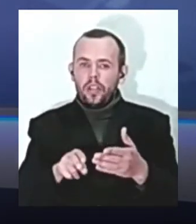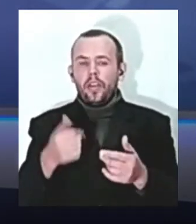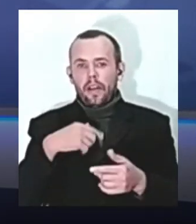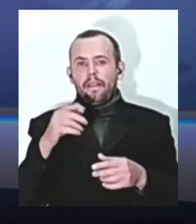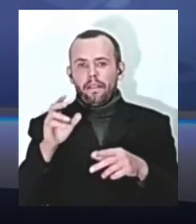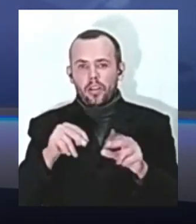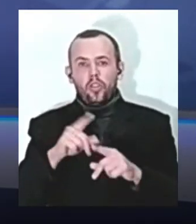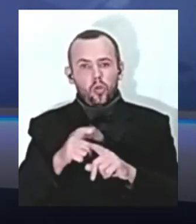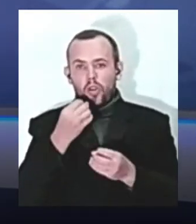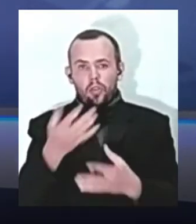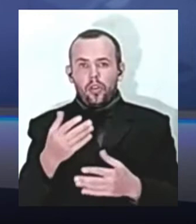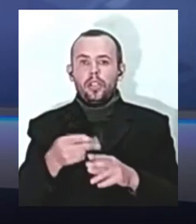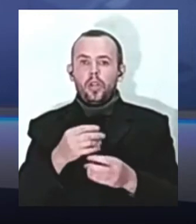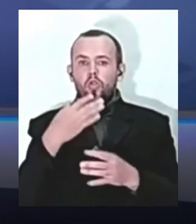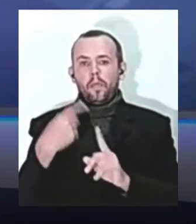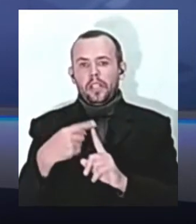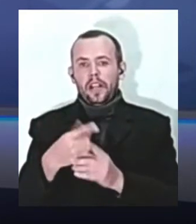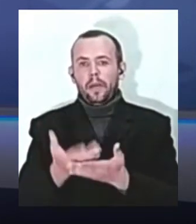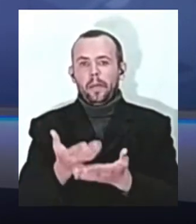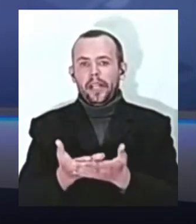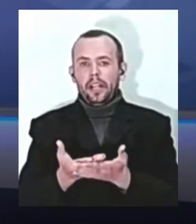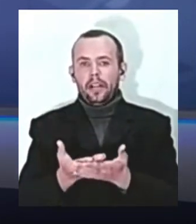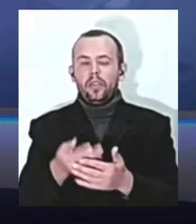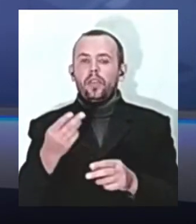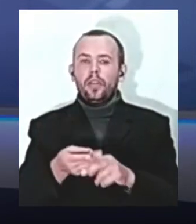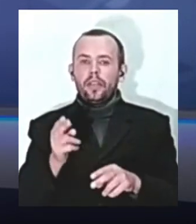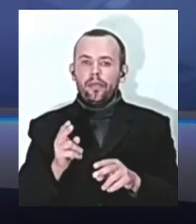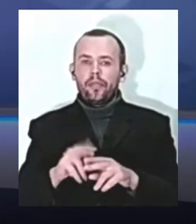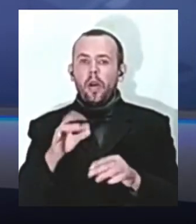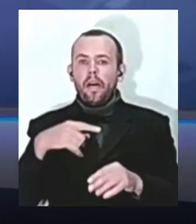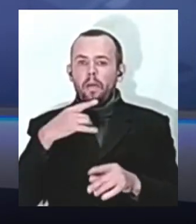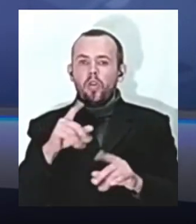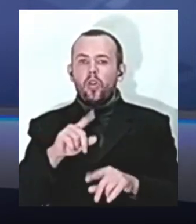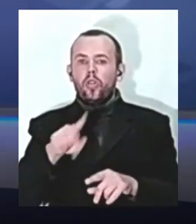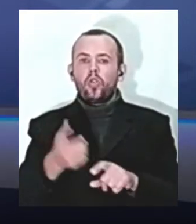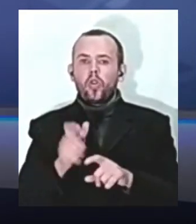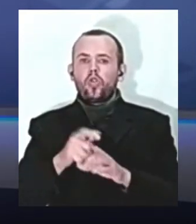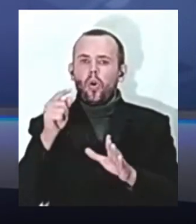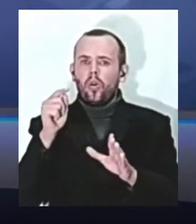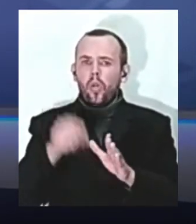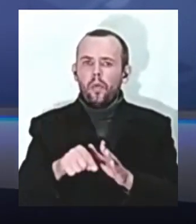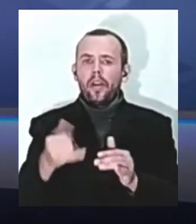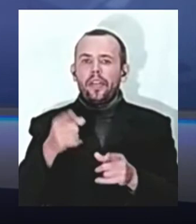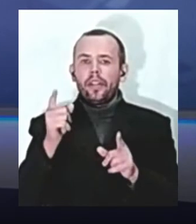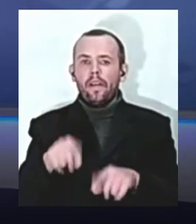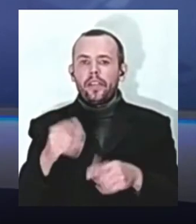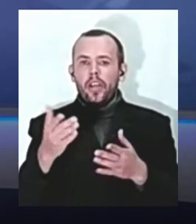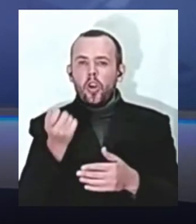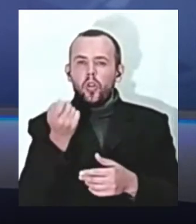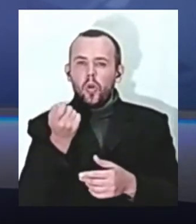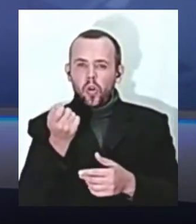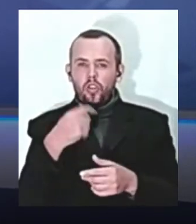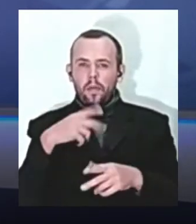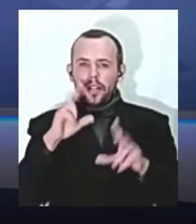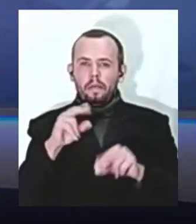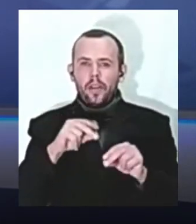І це дуже позитивний приклад. Це говорить про те, що тінь дуже глибока. І навіть якщо трошечки там намагалися щось